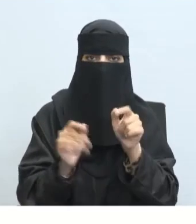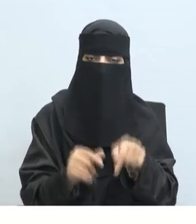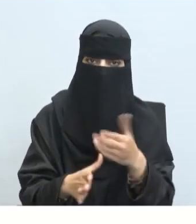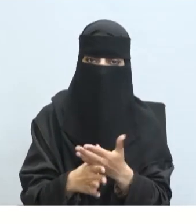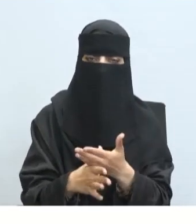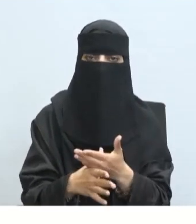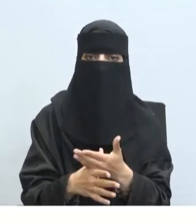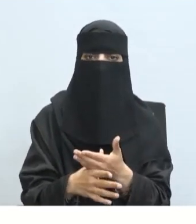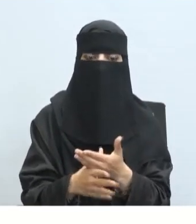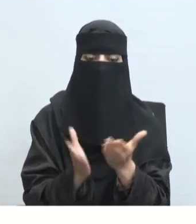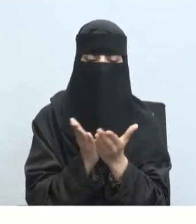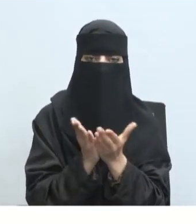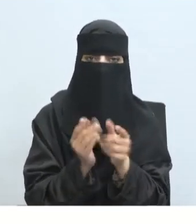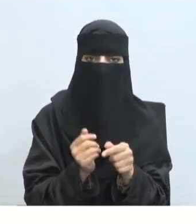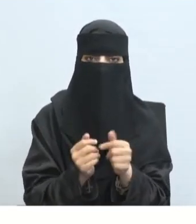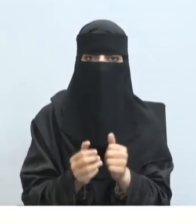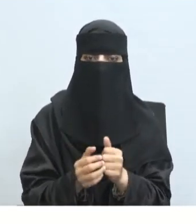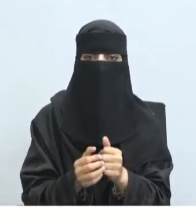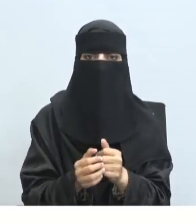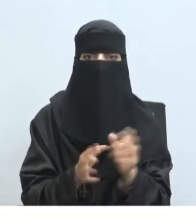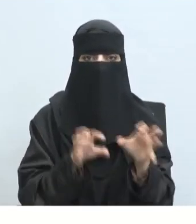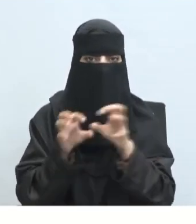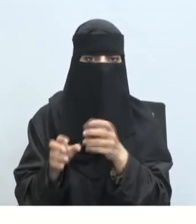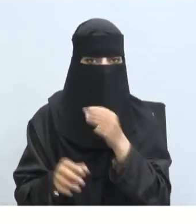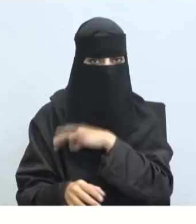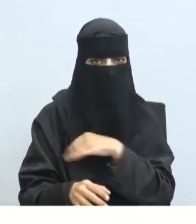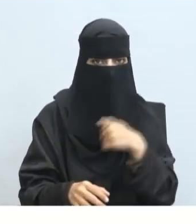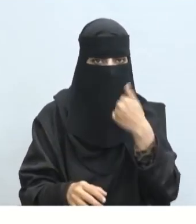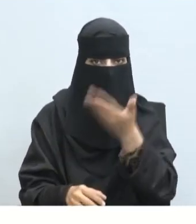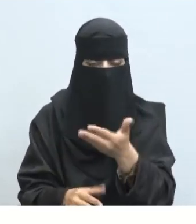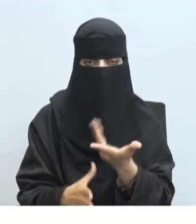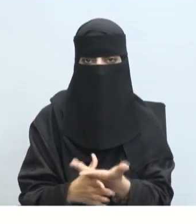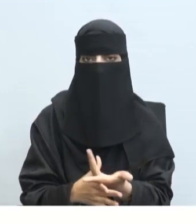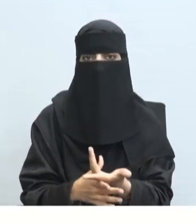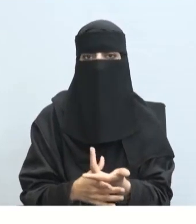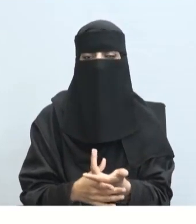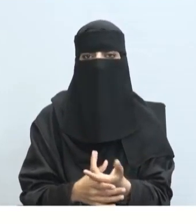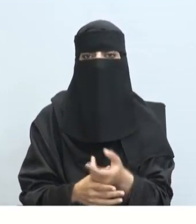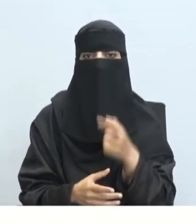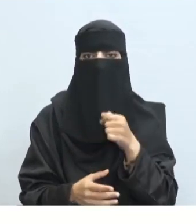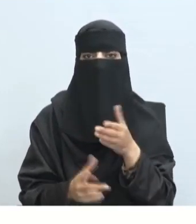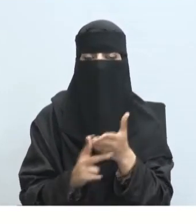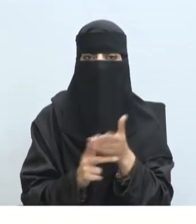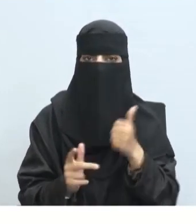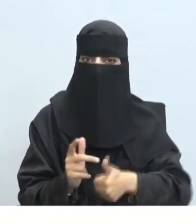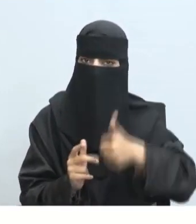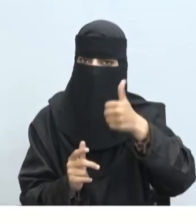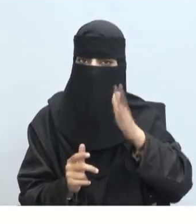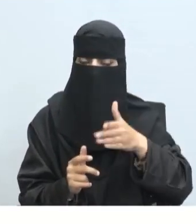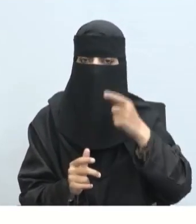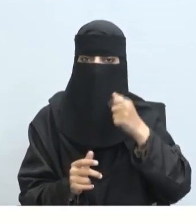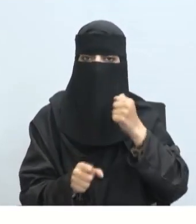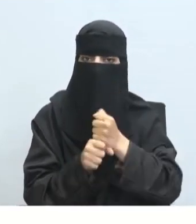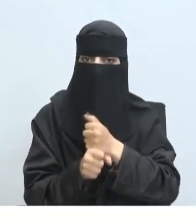الافكار دراستها من حيث المردود الاستثماري او المالي او من حيث القدره على